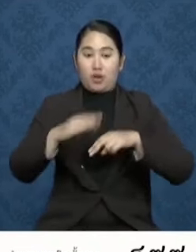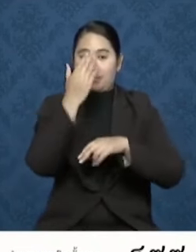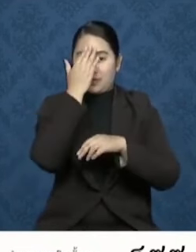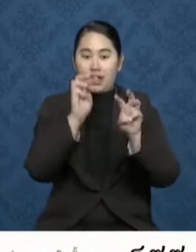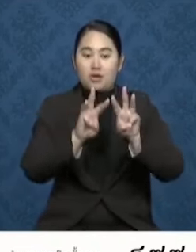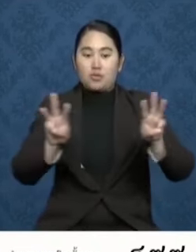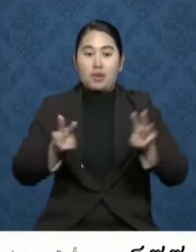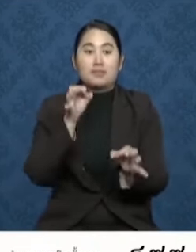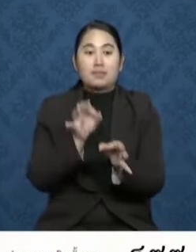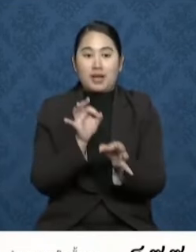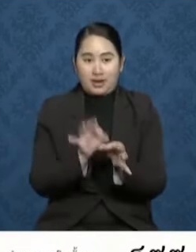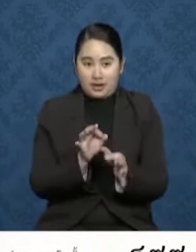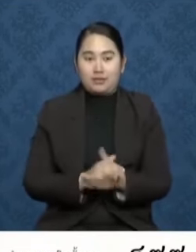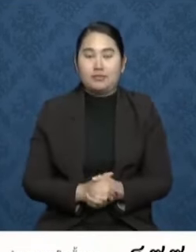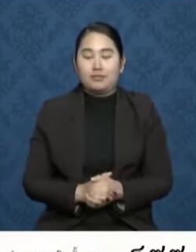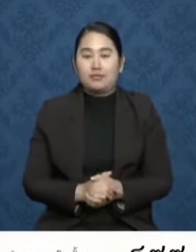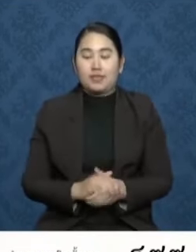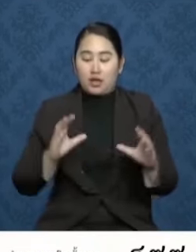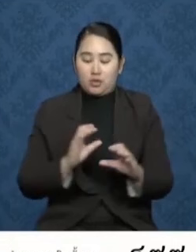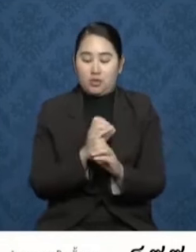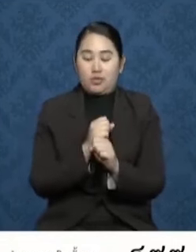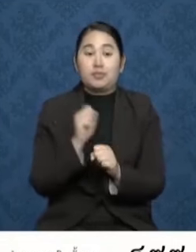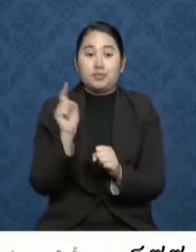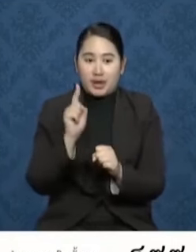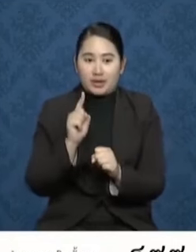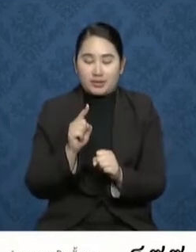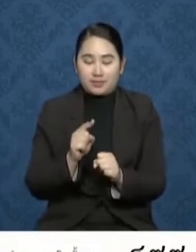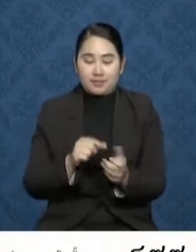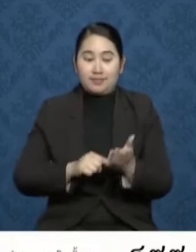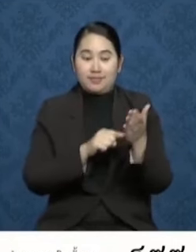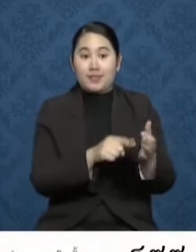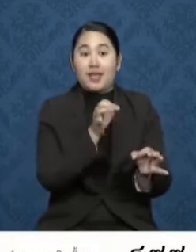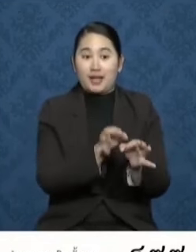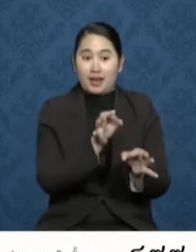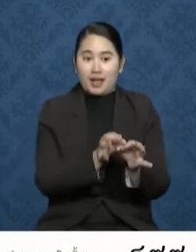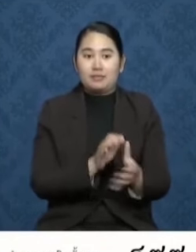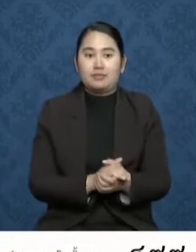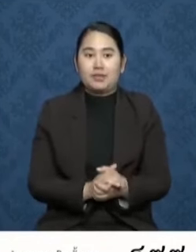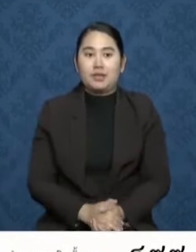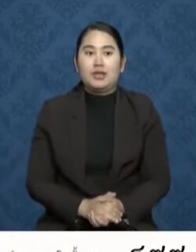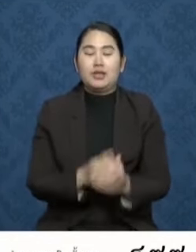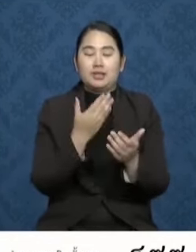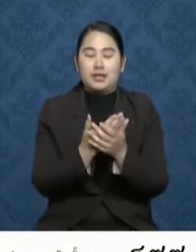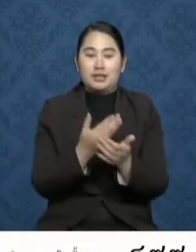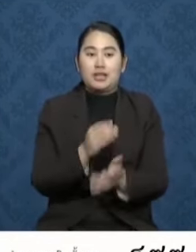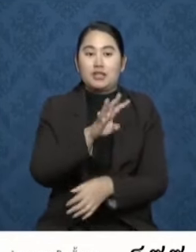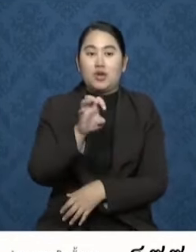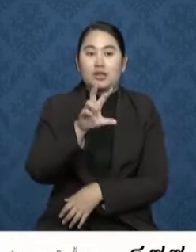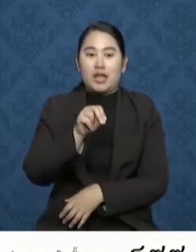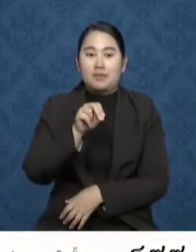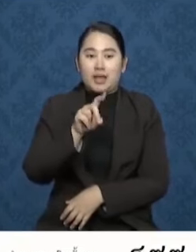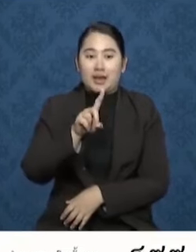ธนาคาร aiibหน้าเว็บไซต์อย่างเป็นทางการสรุปสถานะการยื่นคำขอกู้ 431ล้าน US